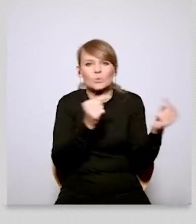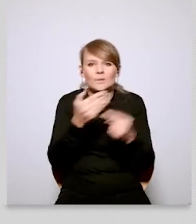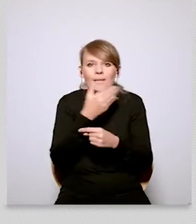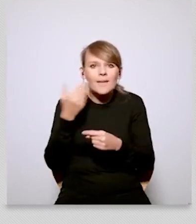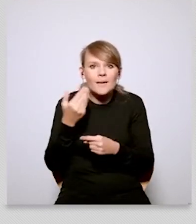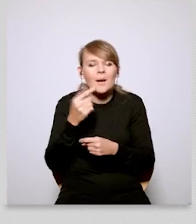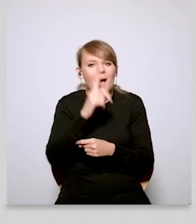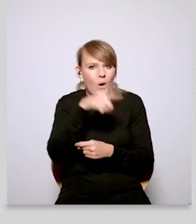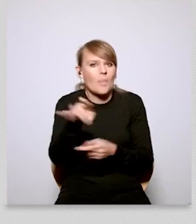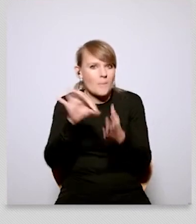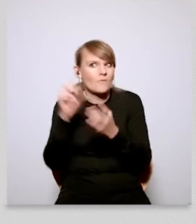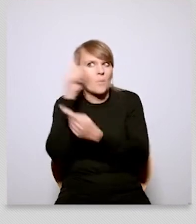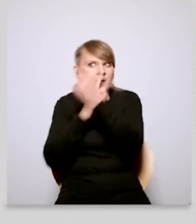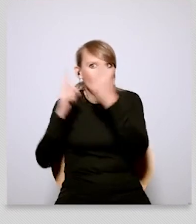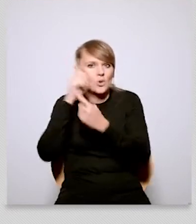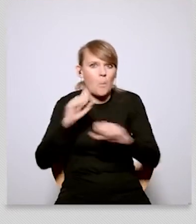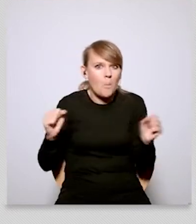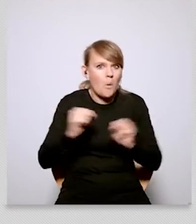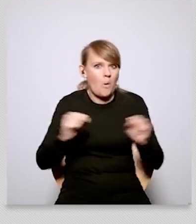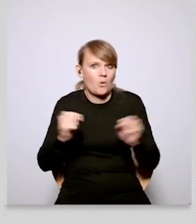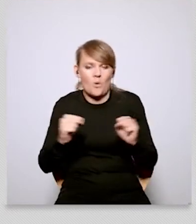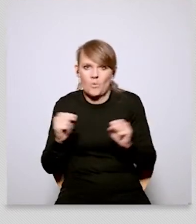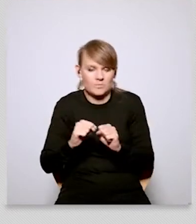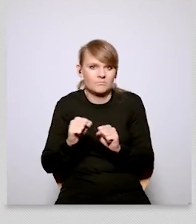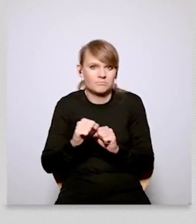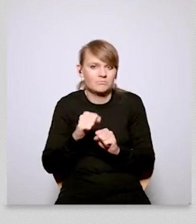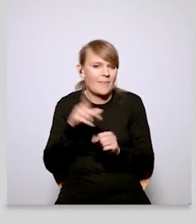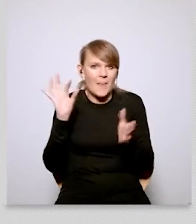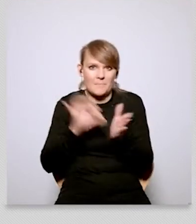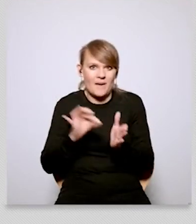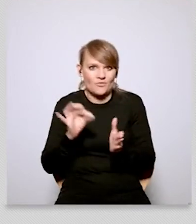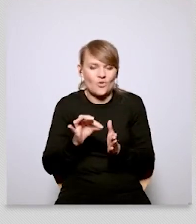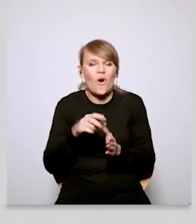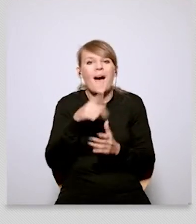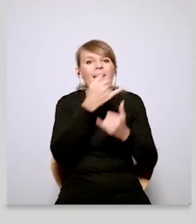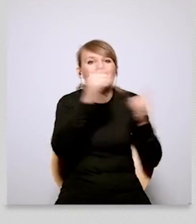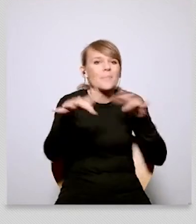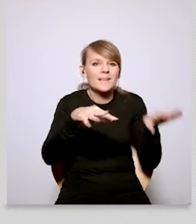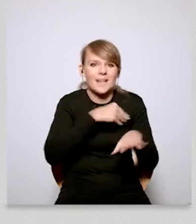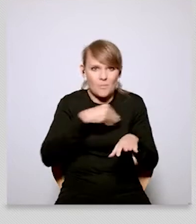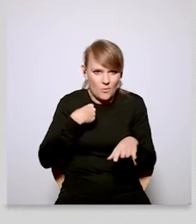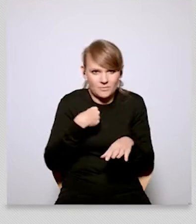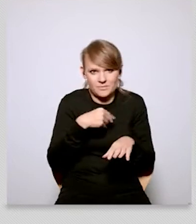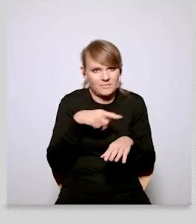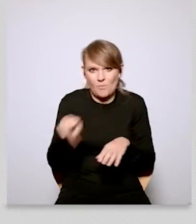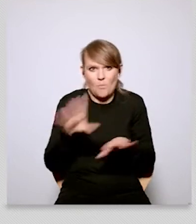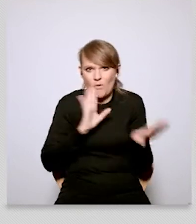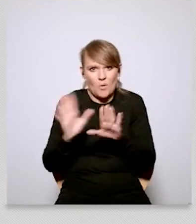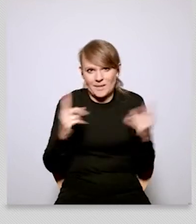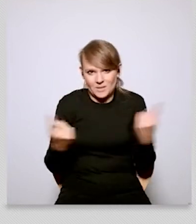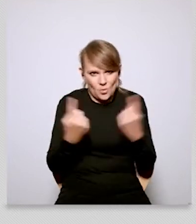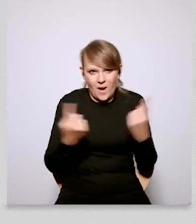na pewno nie myślę, jestem przekonany, że ta obawa jest bardzo silna wśród tych ludzi i takich miejsc w Polsce jest wiele, wiele więcej i to jest też właśnie